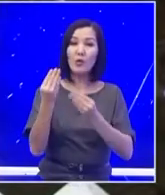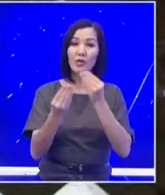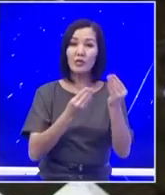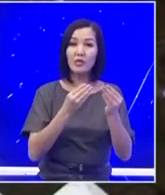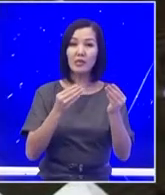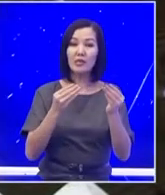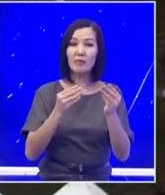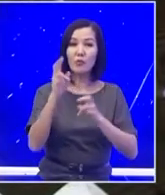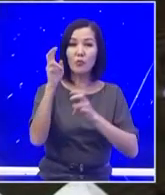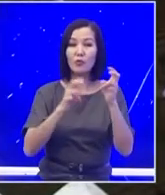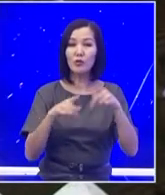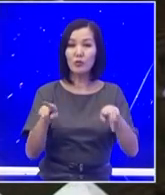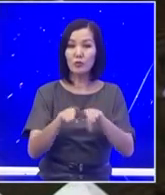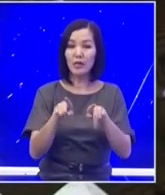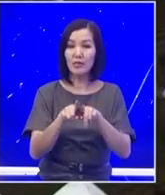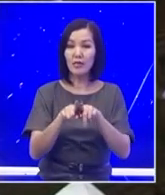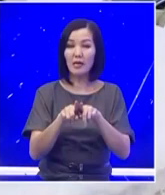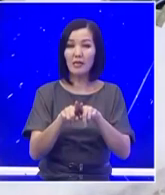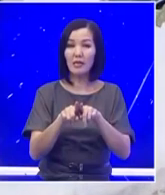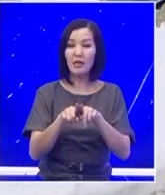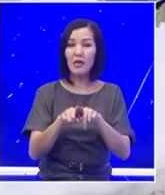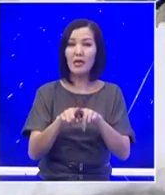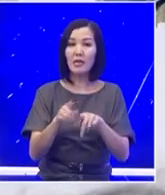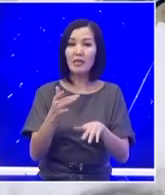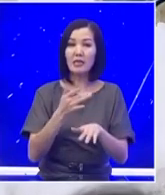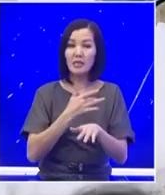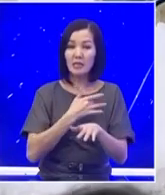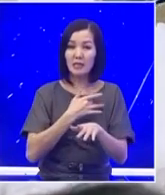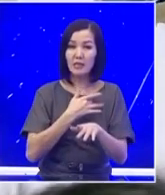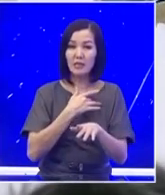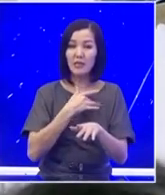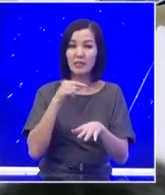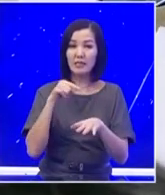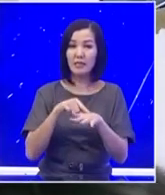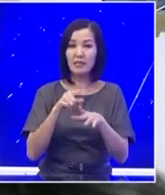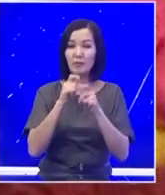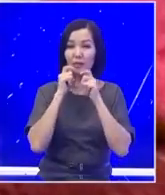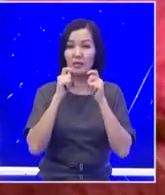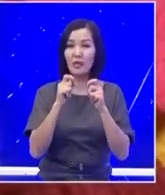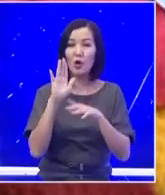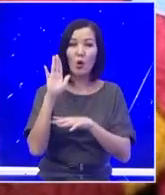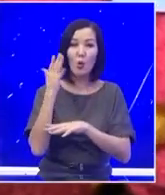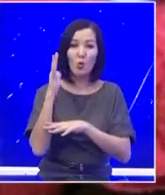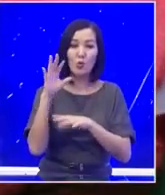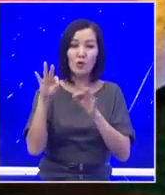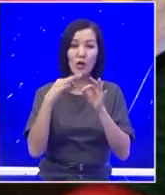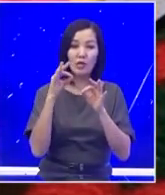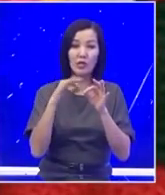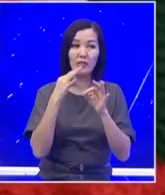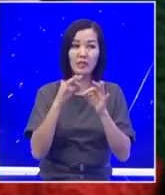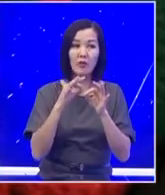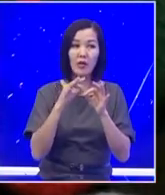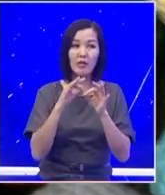бір өндіріс орындарынан шыққандай, алайда бұл ыстық ықылас пен ерен еңбектің жемісі. Қуыршақ жасау қызықты іс болғанымен қамқор жүрек